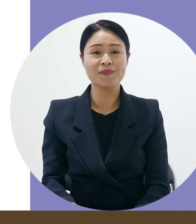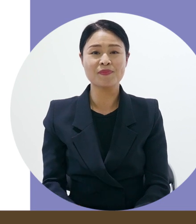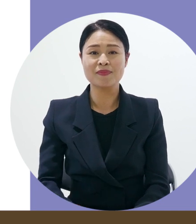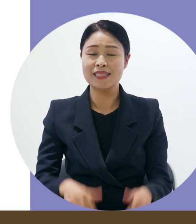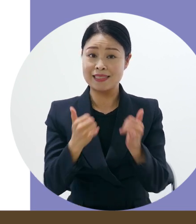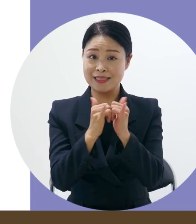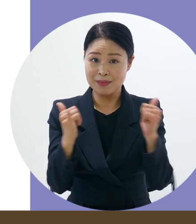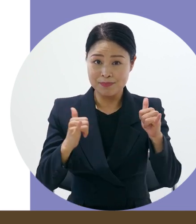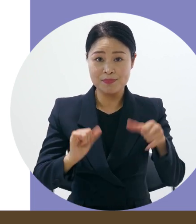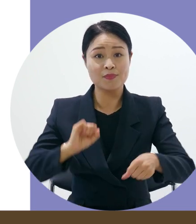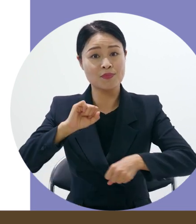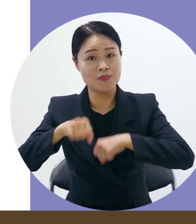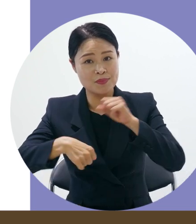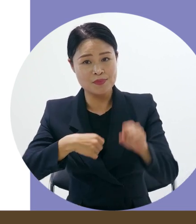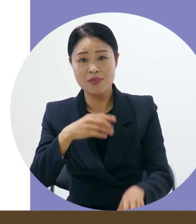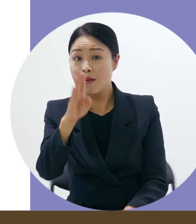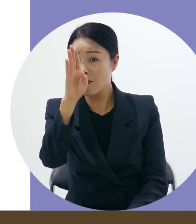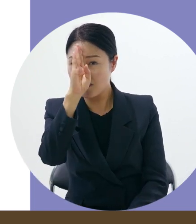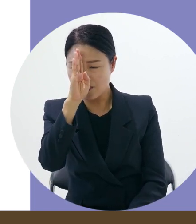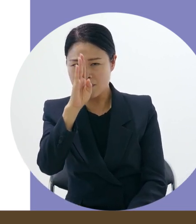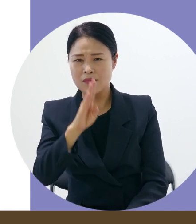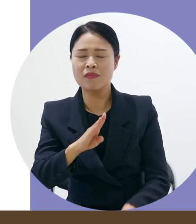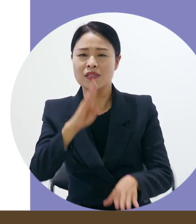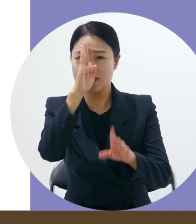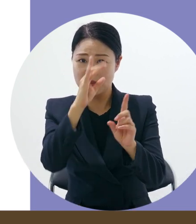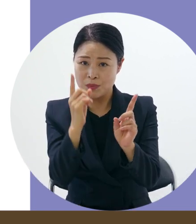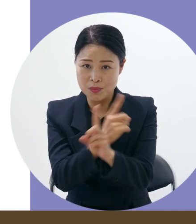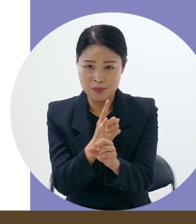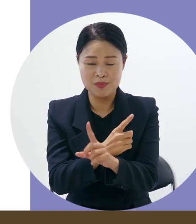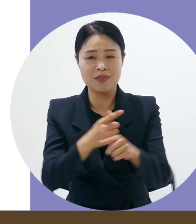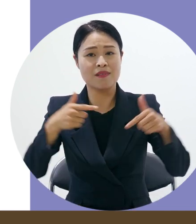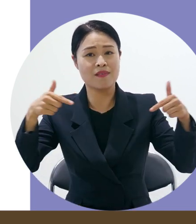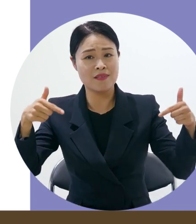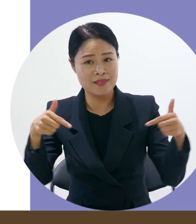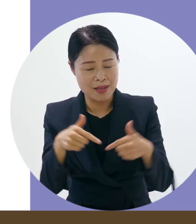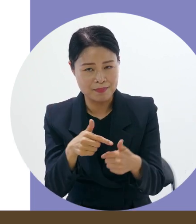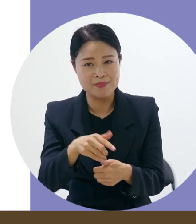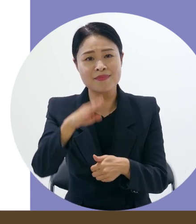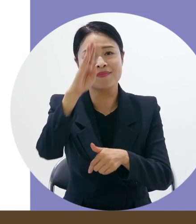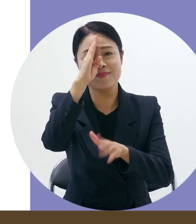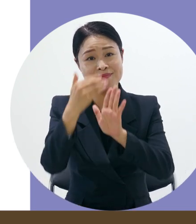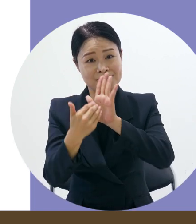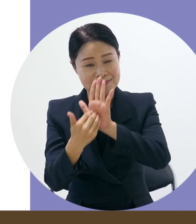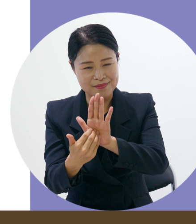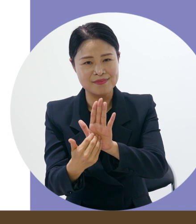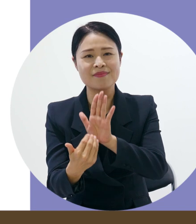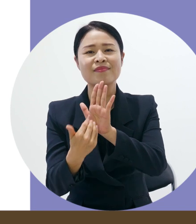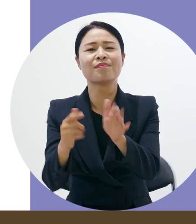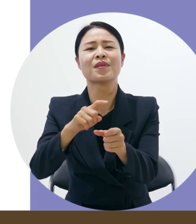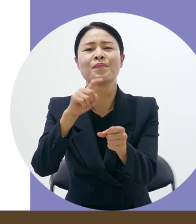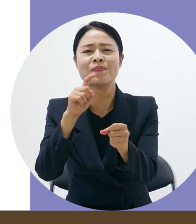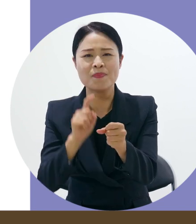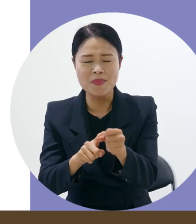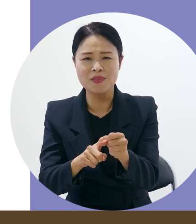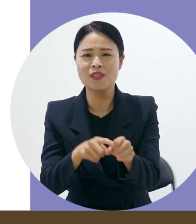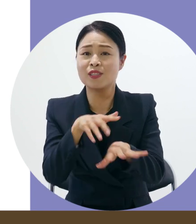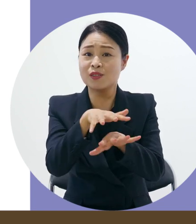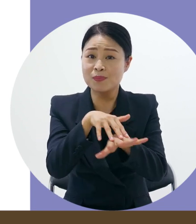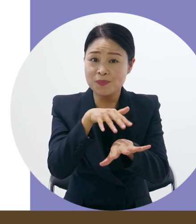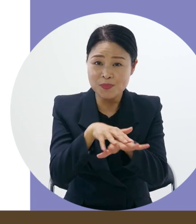가. 사람이나 동물의 질병을 치료, 경감, 처치 또는 예방할 목적으로